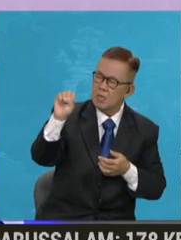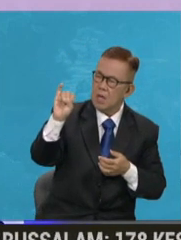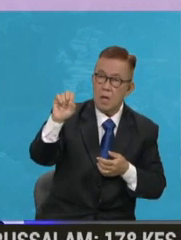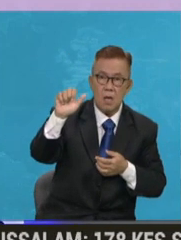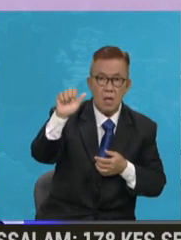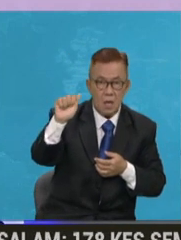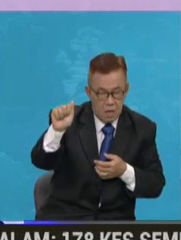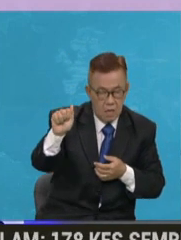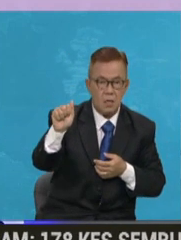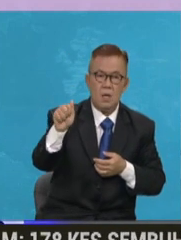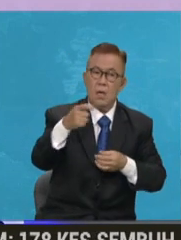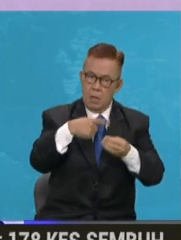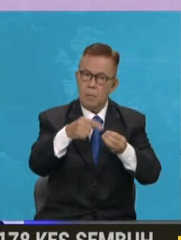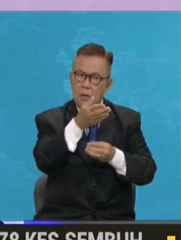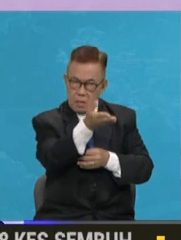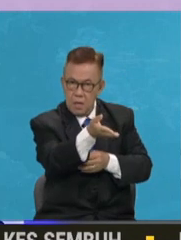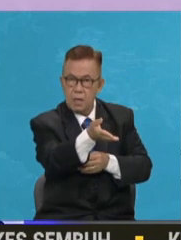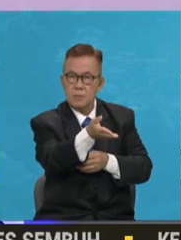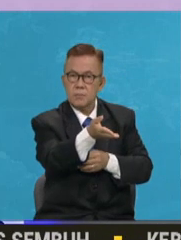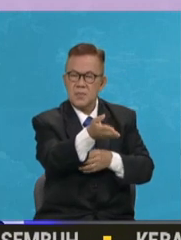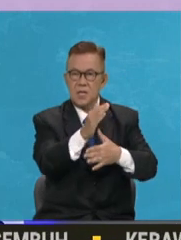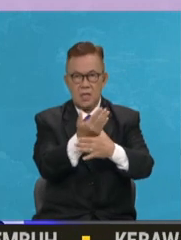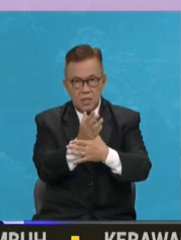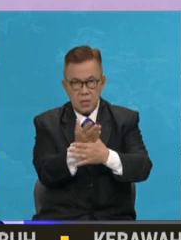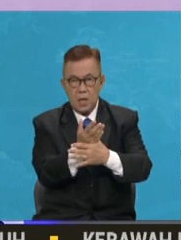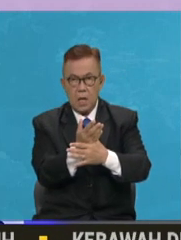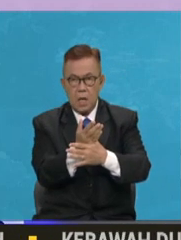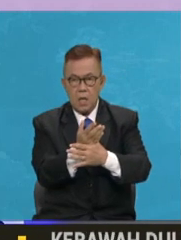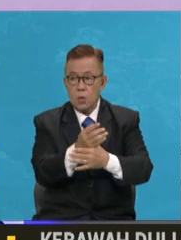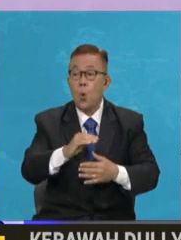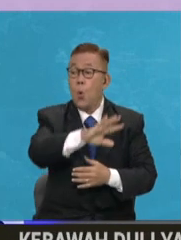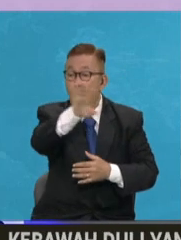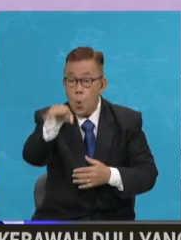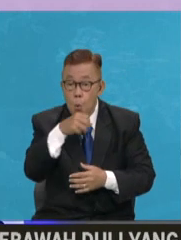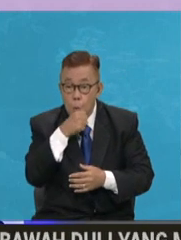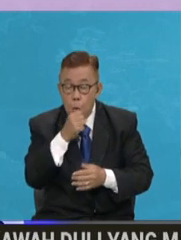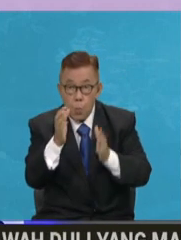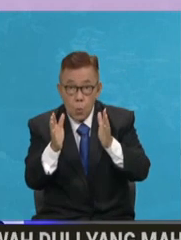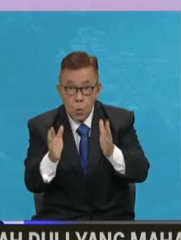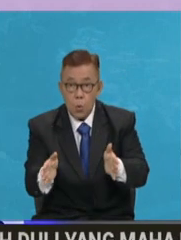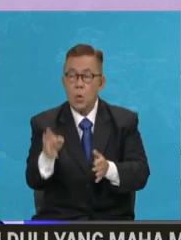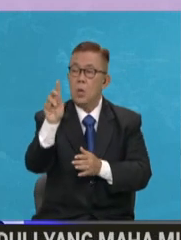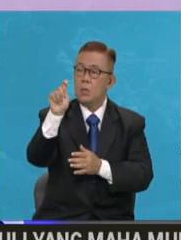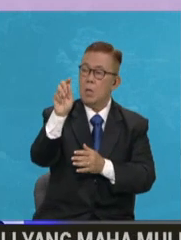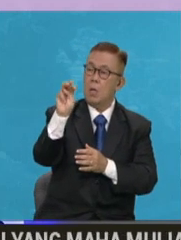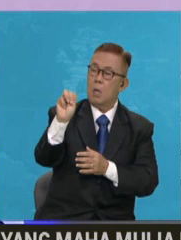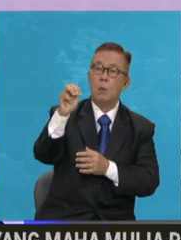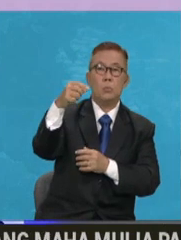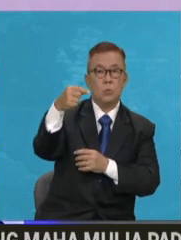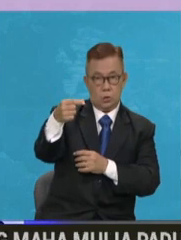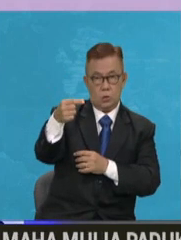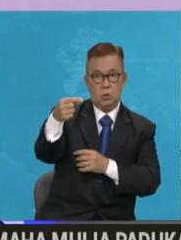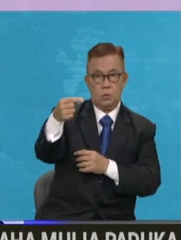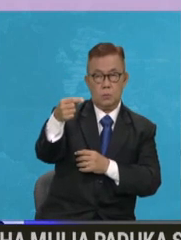penilaian kognitif ringkas demensia di kongsikan kepada warga emas di daerah Tempurung sebase program saringan